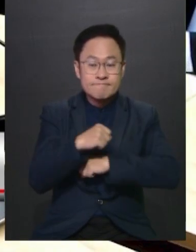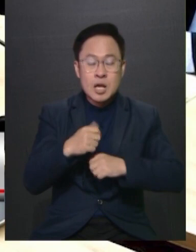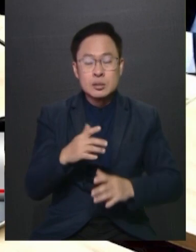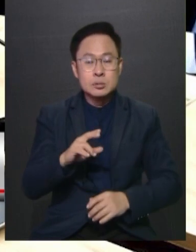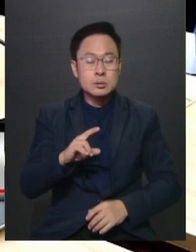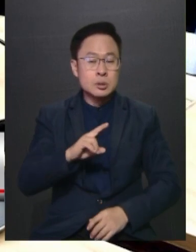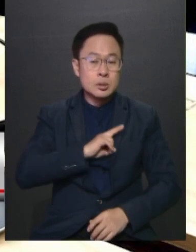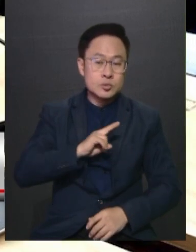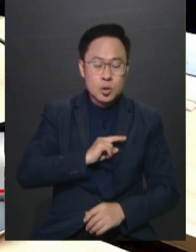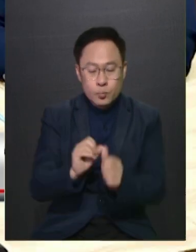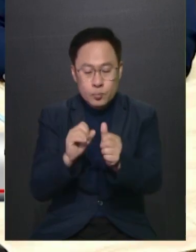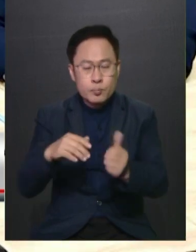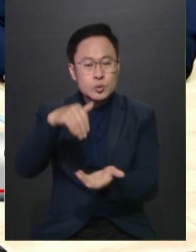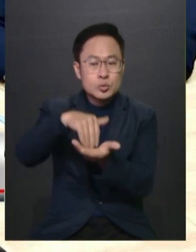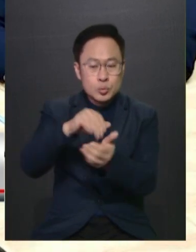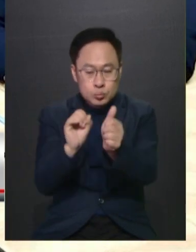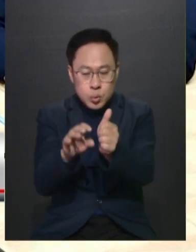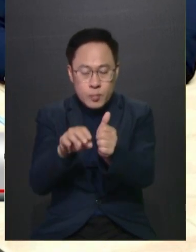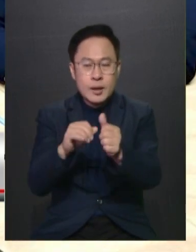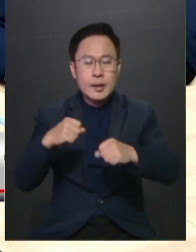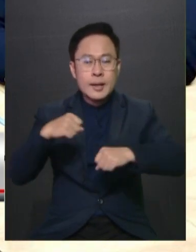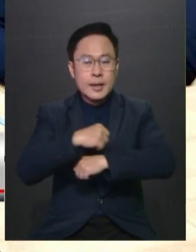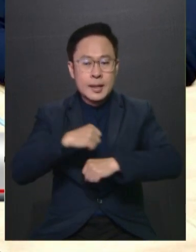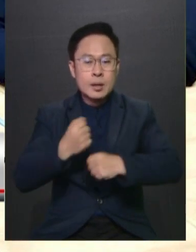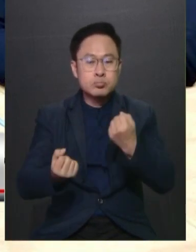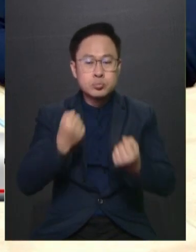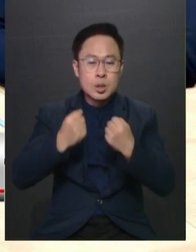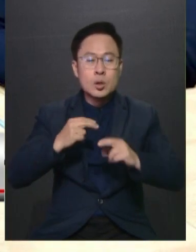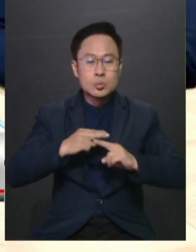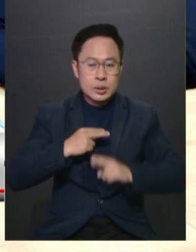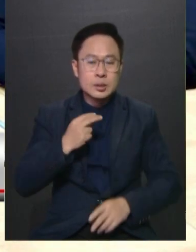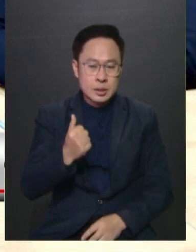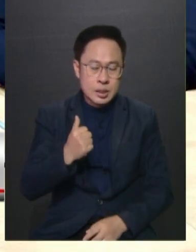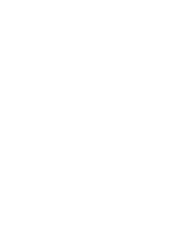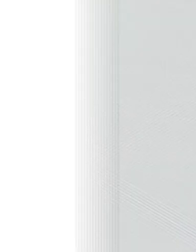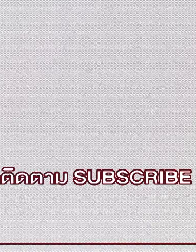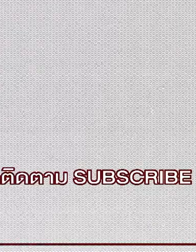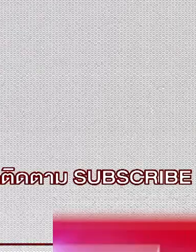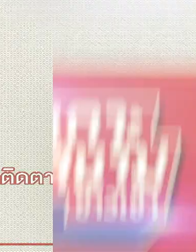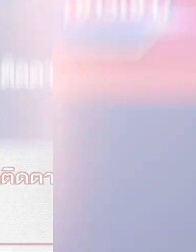ทางเศรษฐกิจอันเป็นการต่อยอดอุตสาหกรรมกีฬาของประเทศไทยต่อไปในอนาคตด้วยค่ะ